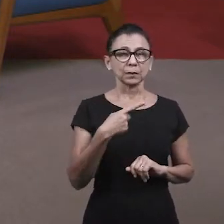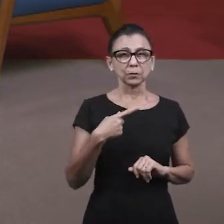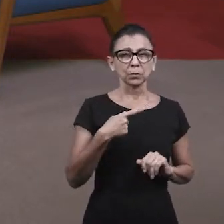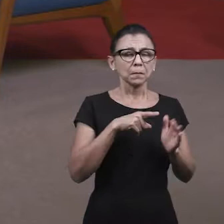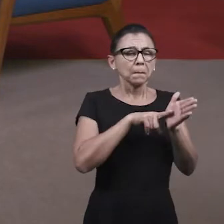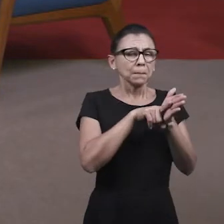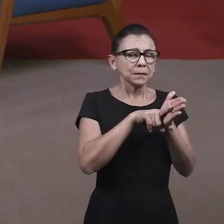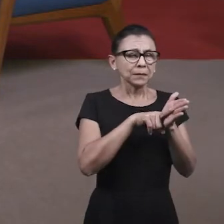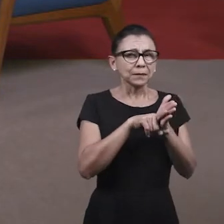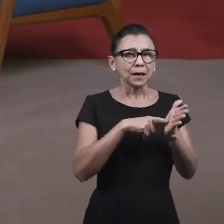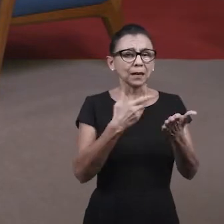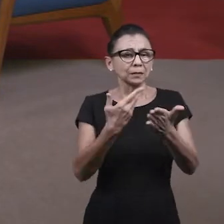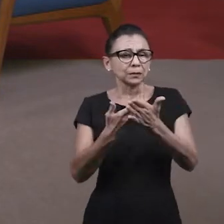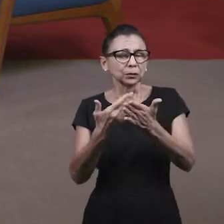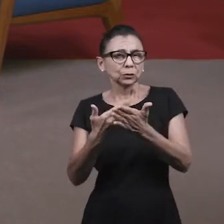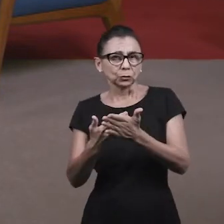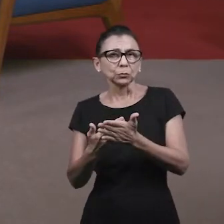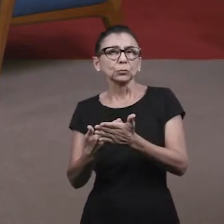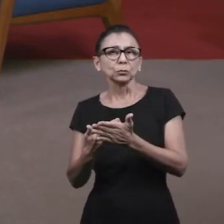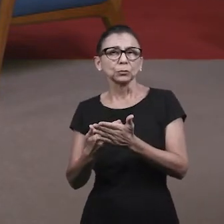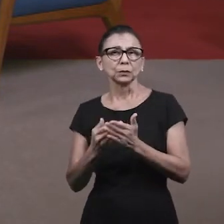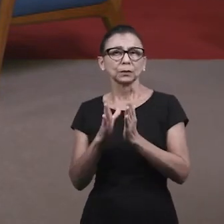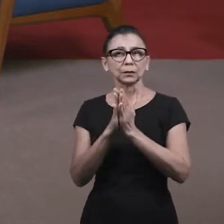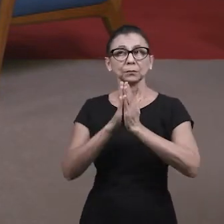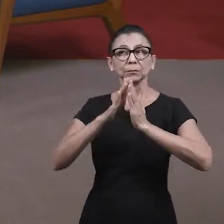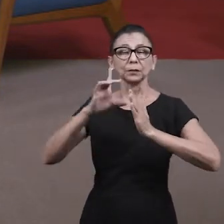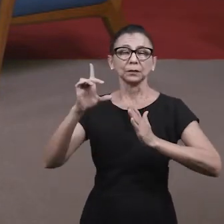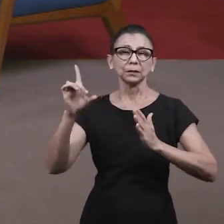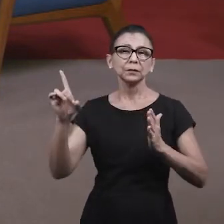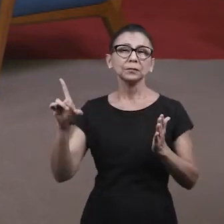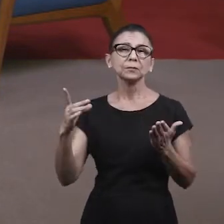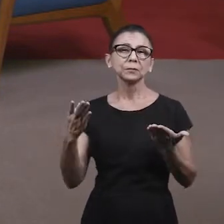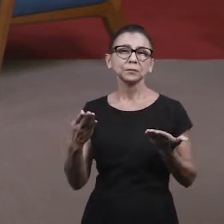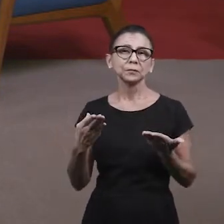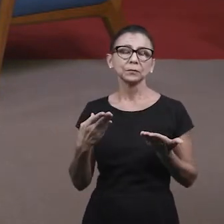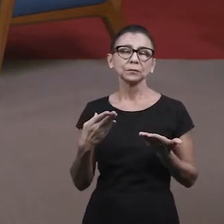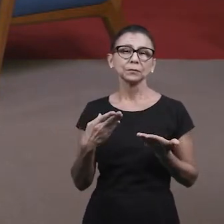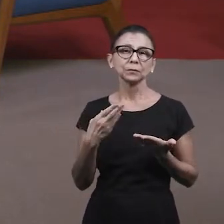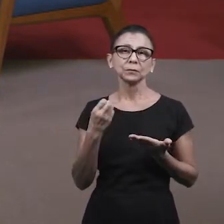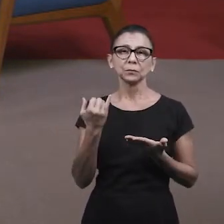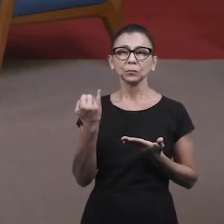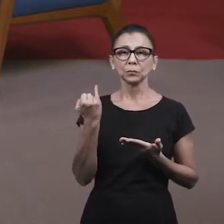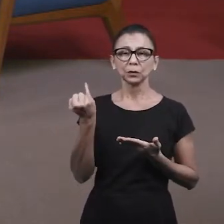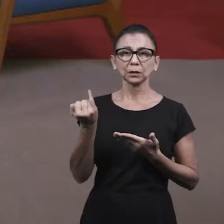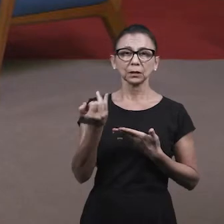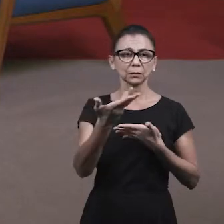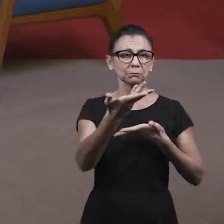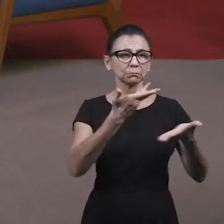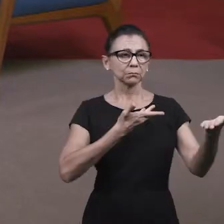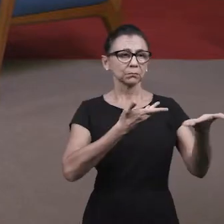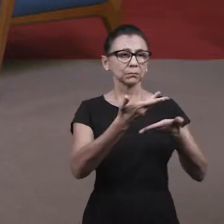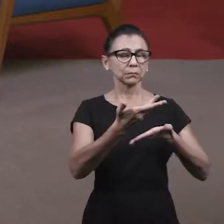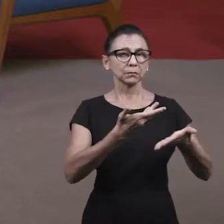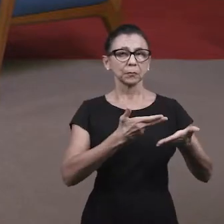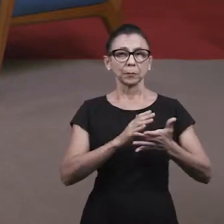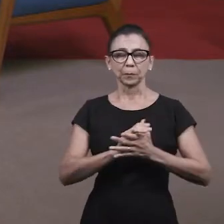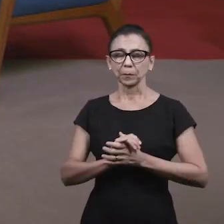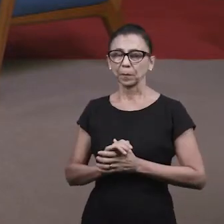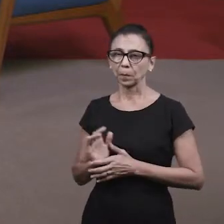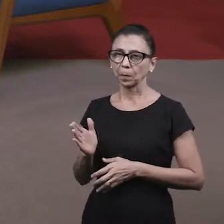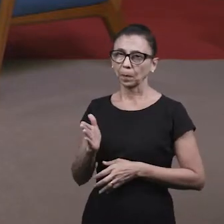promotion, chercher le sujet apporté ici. C'est une bénédiction. Oui, parce qu'en vérité,